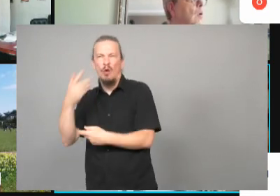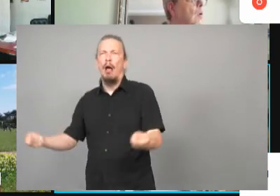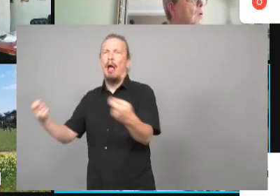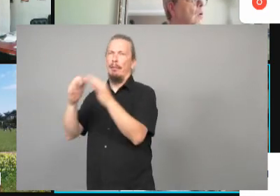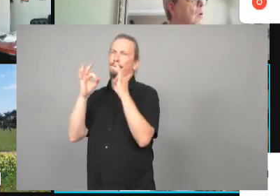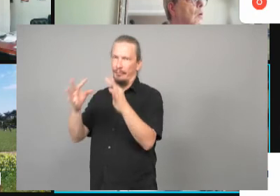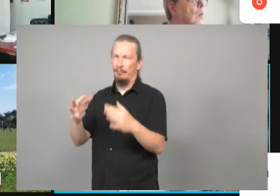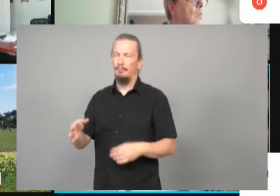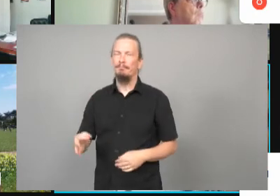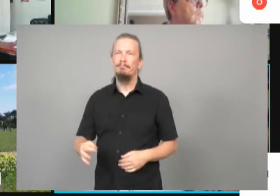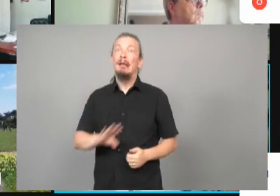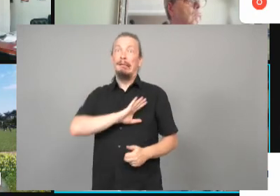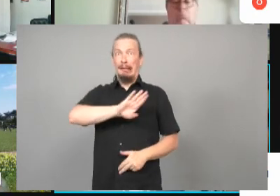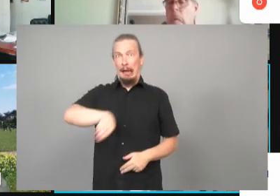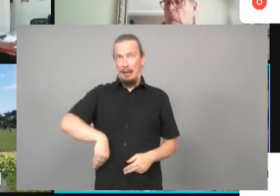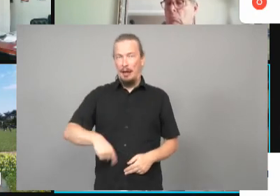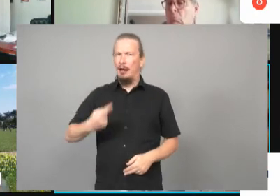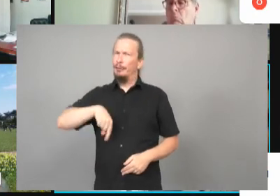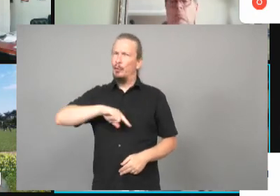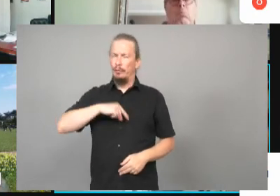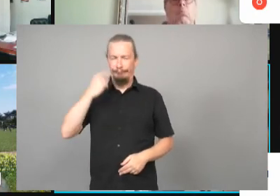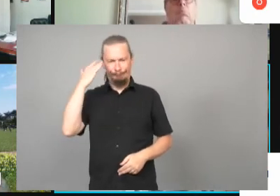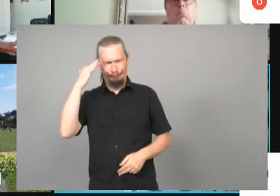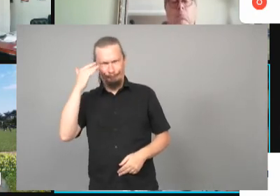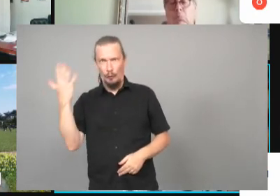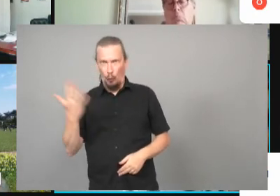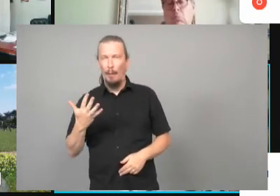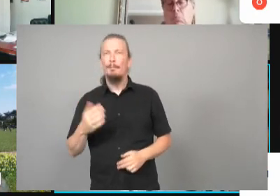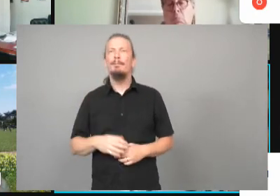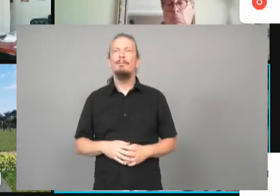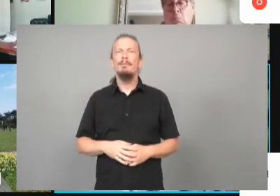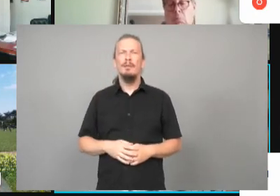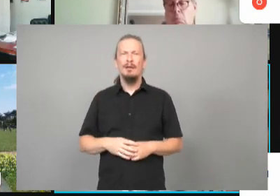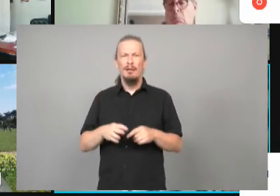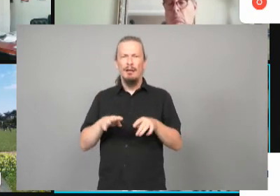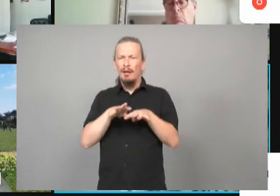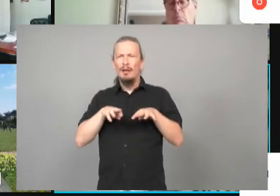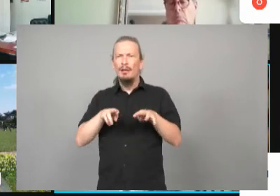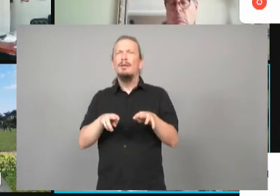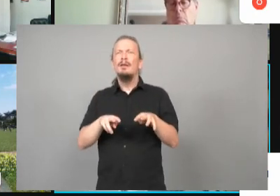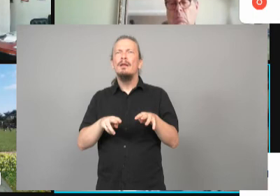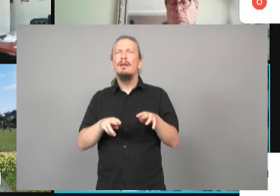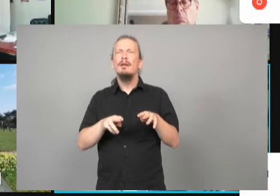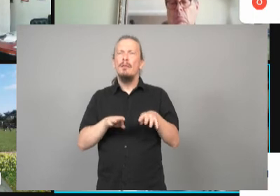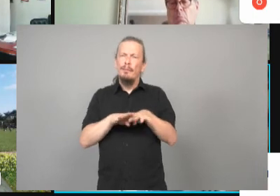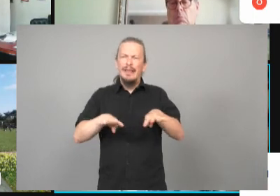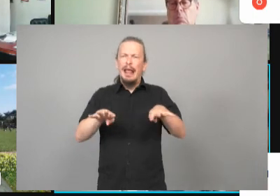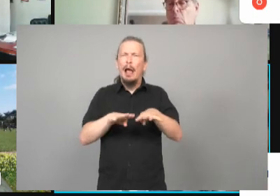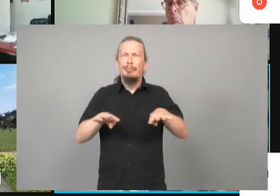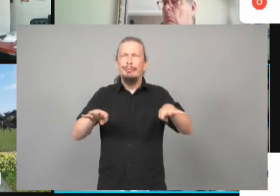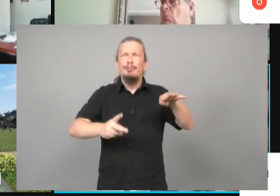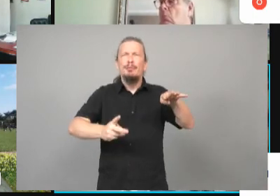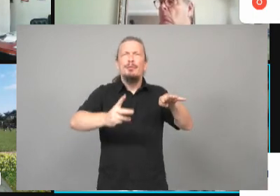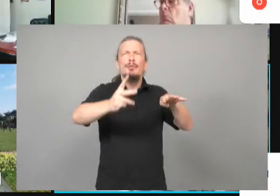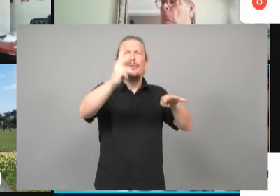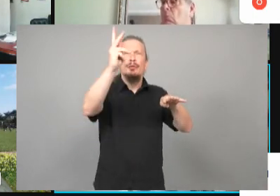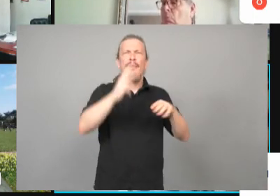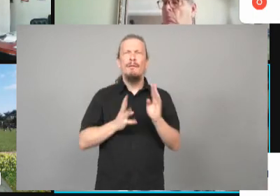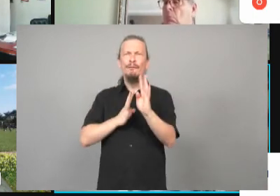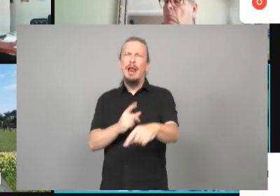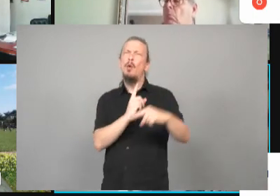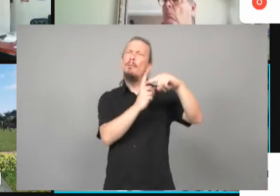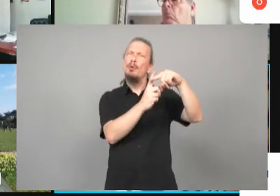à ce qu'un quart du budget vélo soit consacré à des aménagements sans que l'on ait la garantie qu'ils répondent effectivement aux